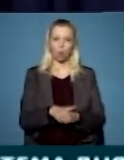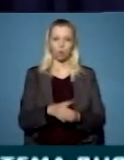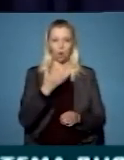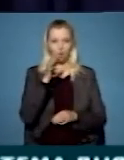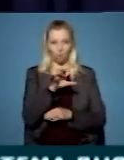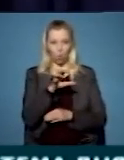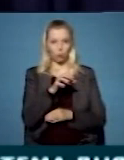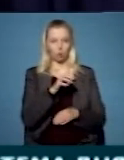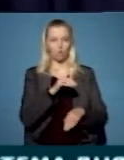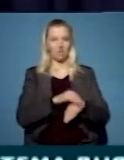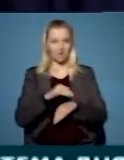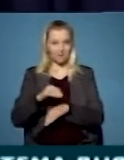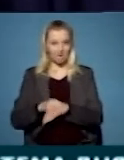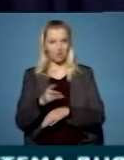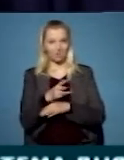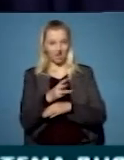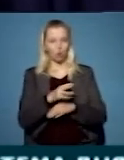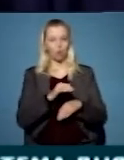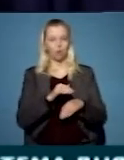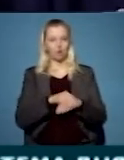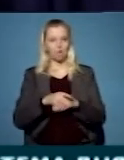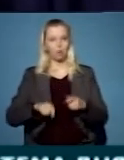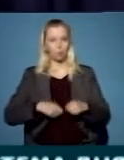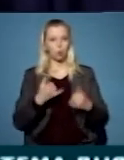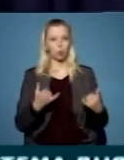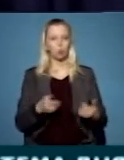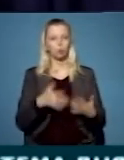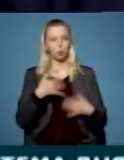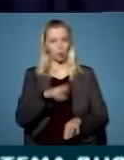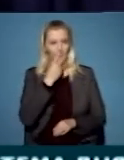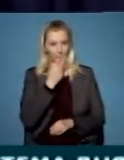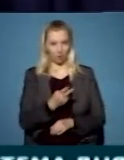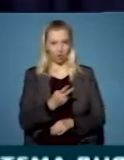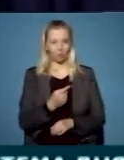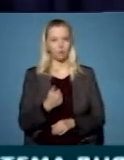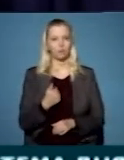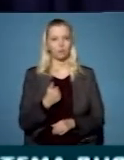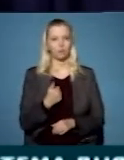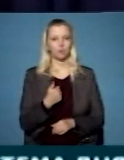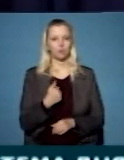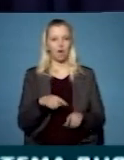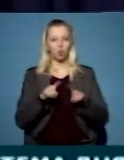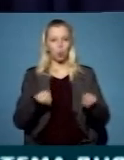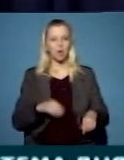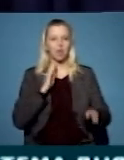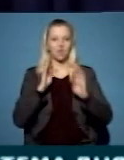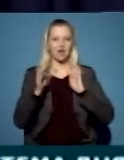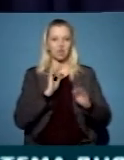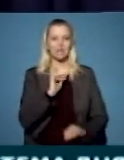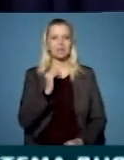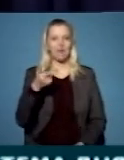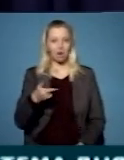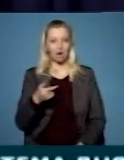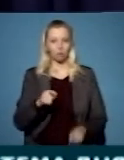фотофіксація, фото-відеофіксація порушень. Тобто сьогодні ми вже їх бачили, Я в сторінці Фейсбук або в Інстаграм, а також